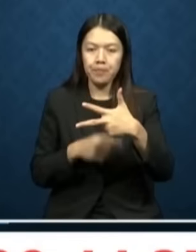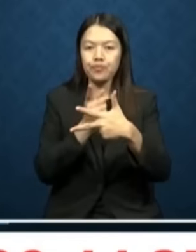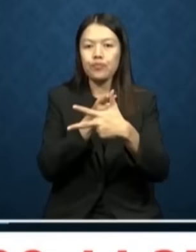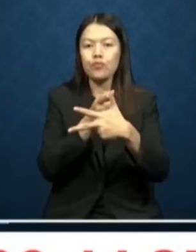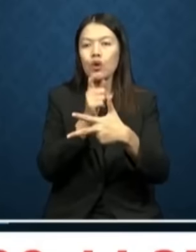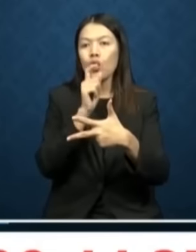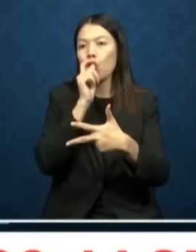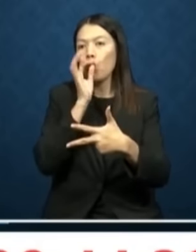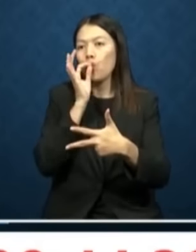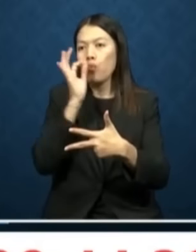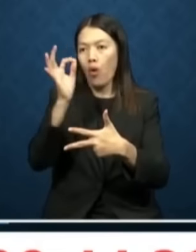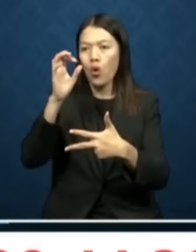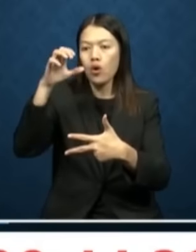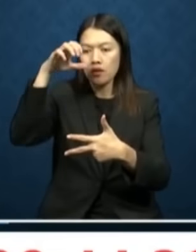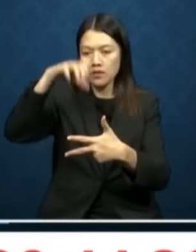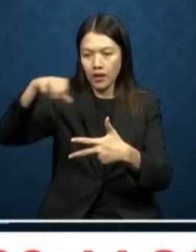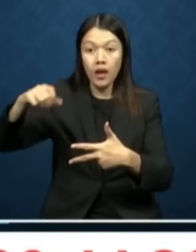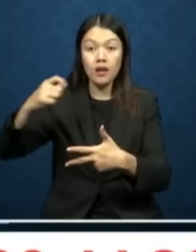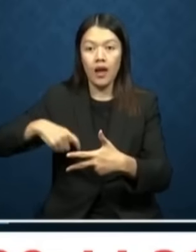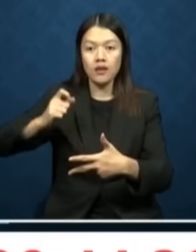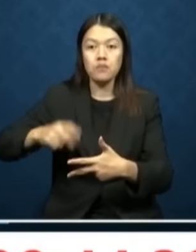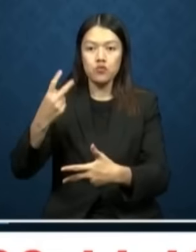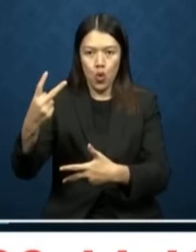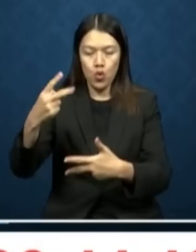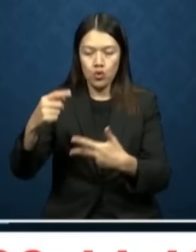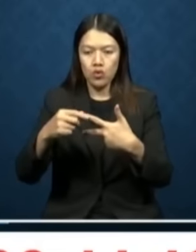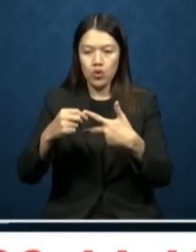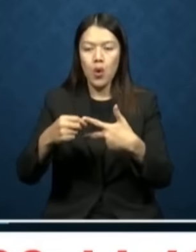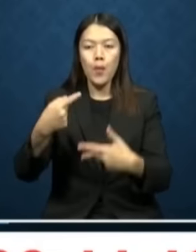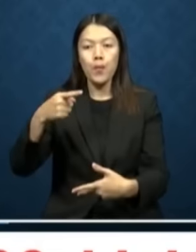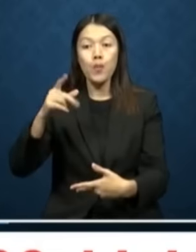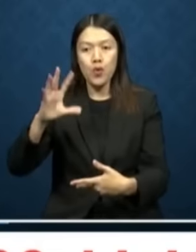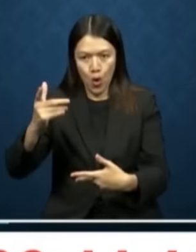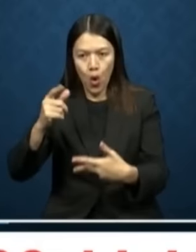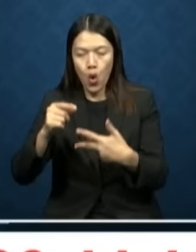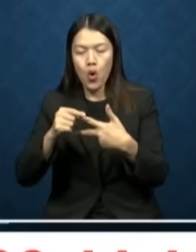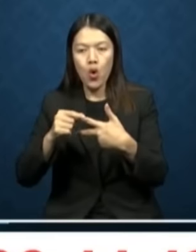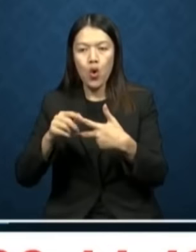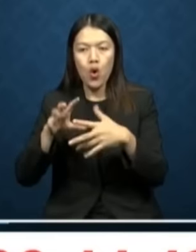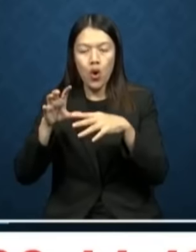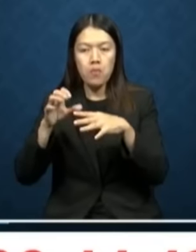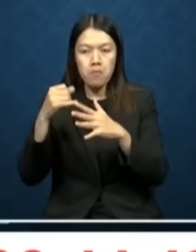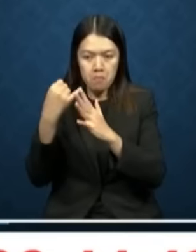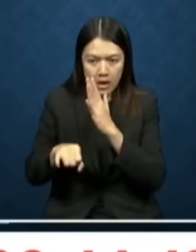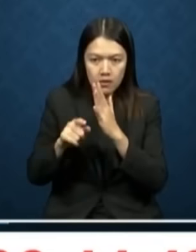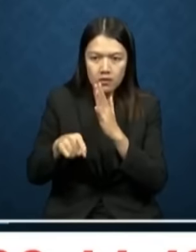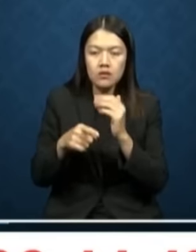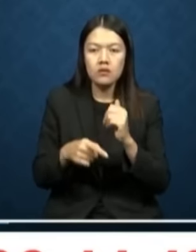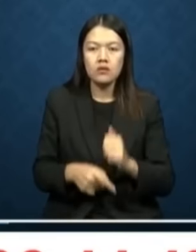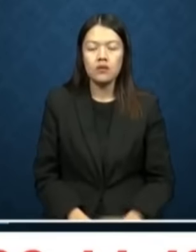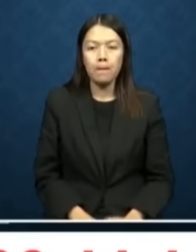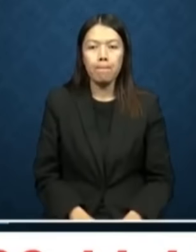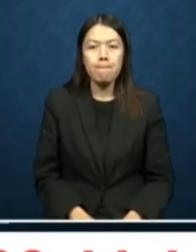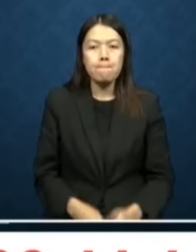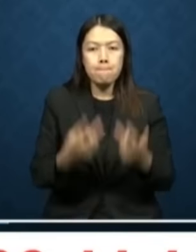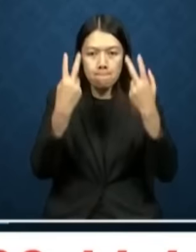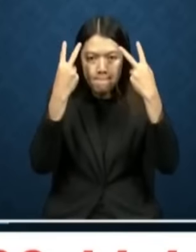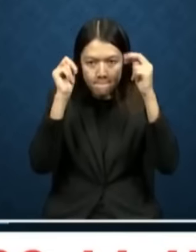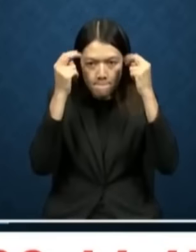าล2ดำเนินคดีที่ปปช.ต่อท่านนายกรัฐมนตรีรัฐมนตรีที่เกี่ยวข้